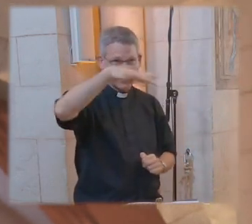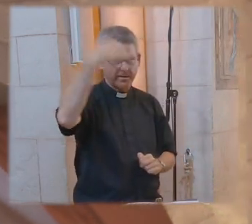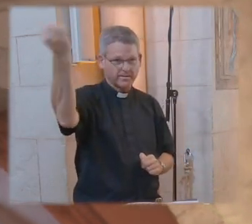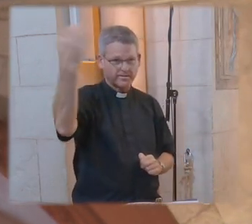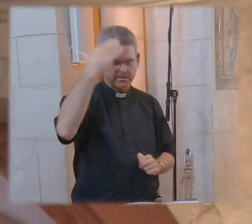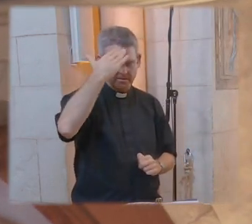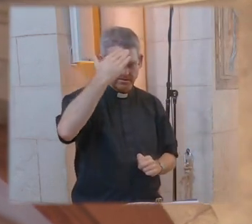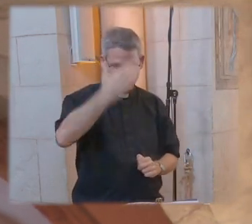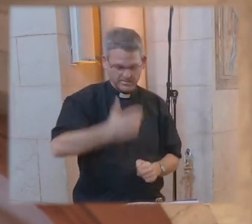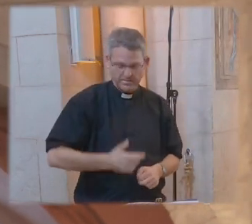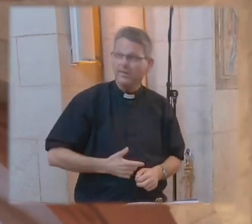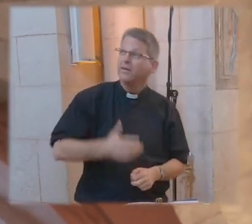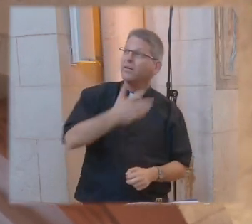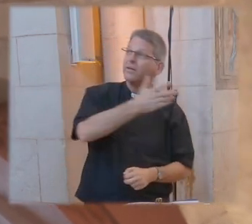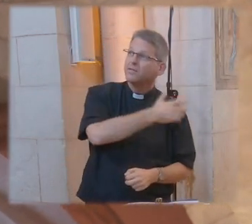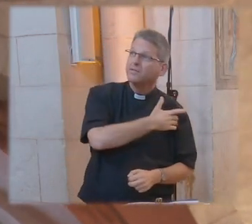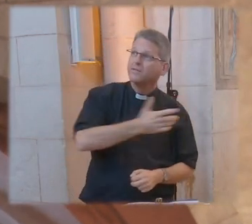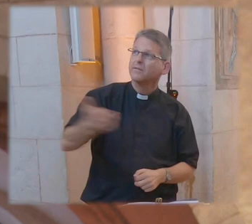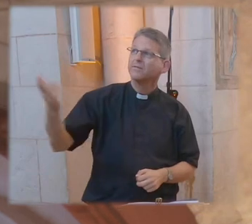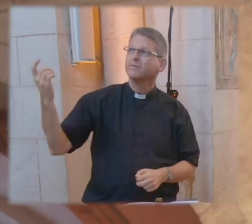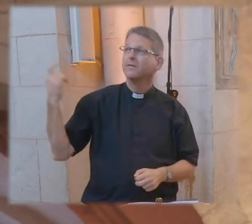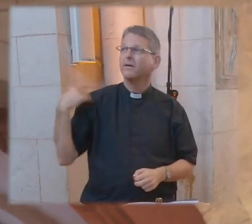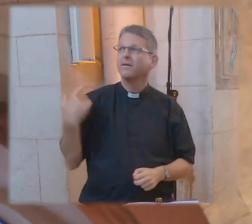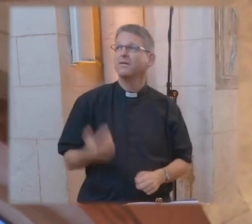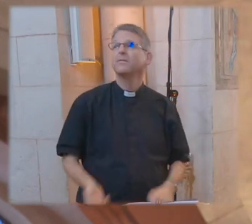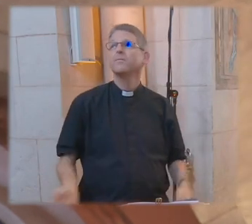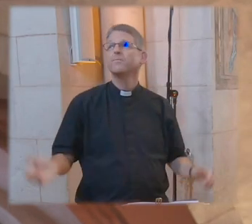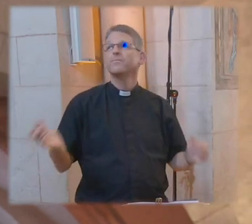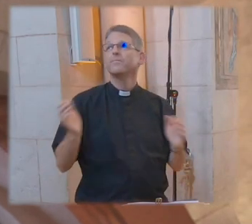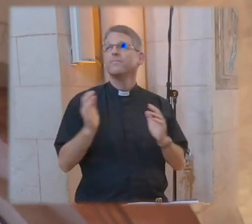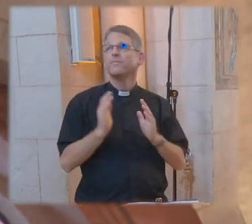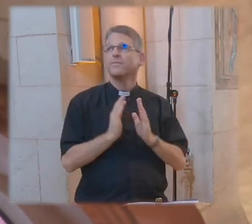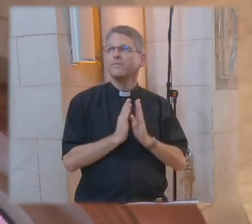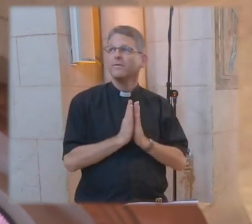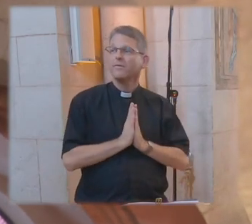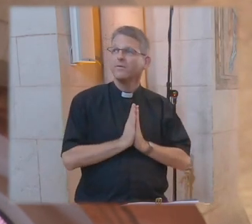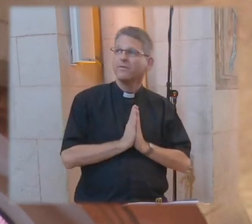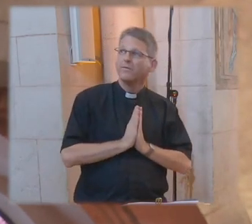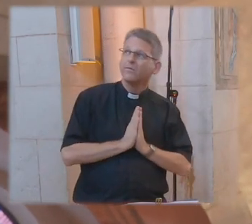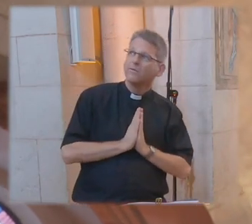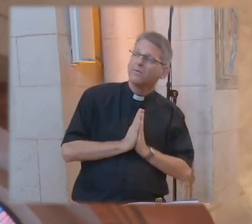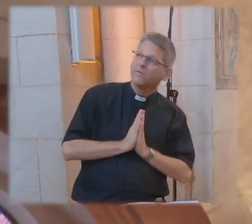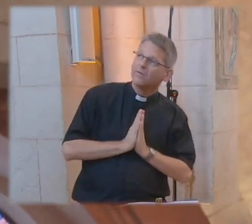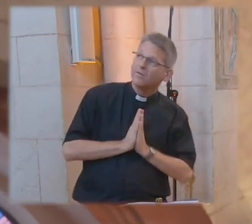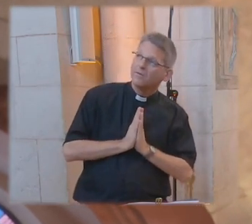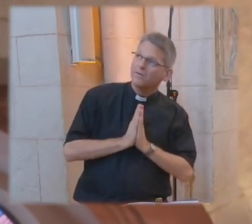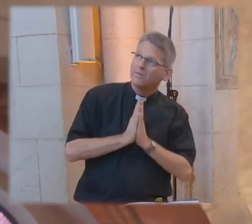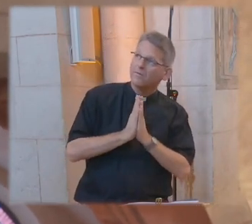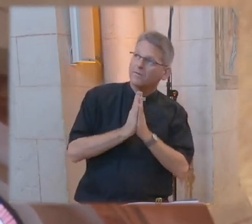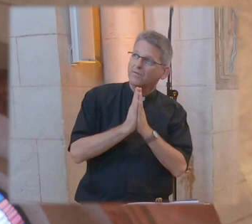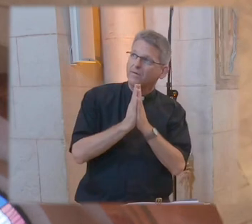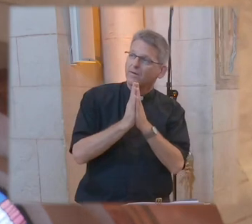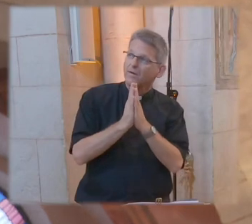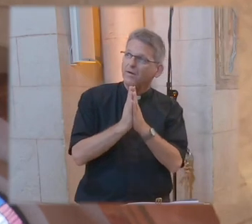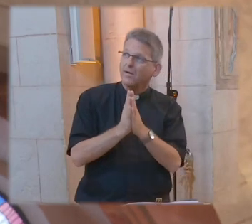Patris et Filii et Spiritus Sancti, descendat super vos et maniat